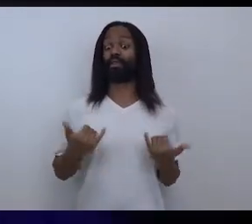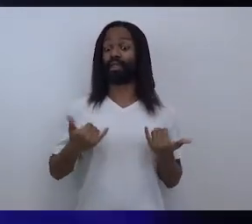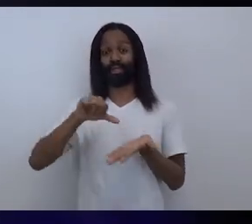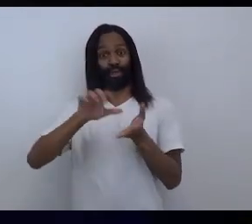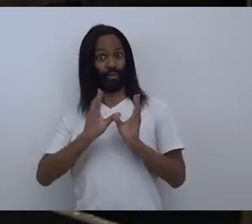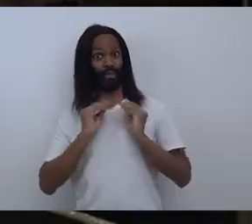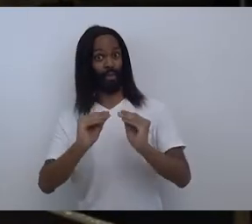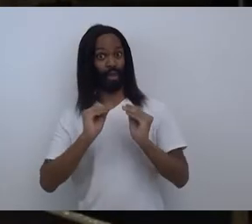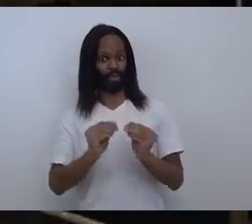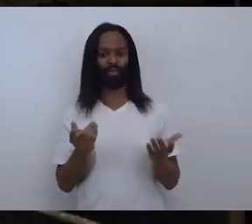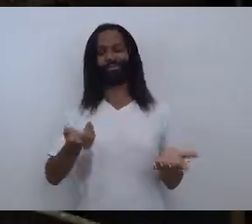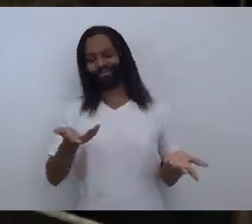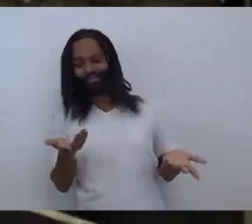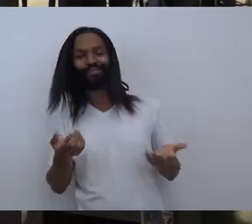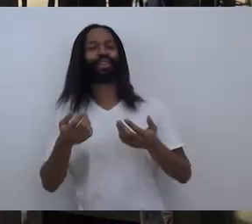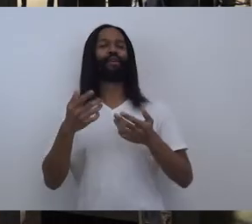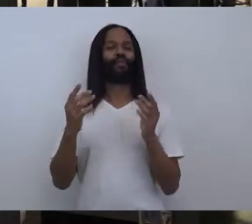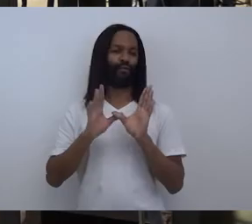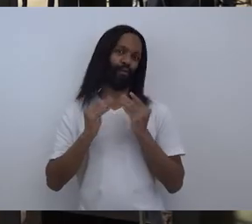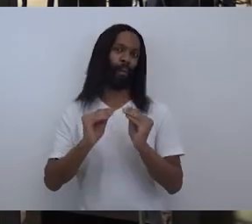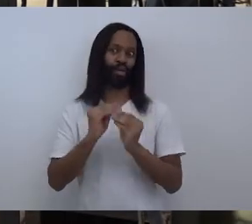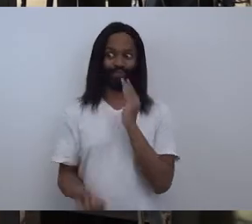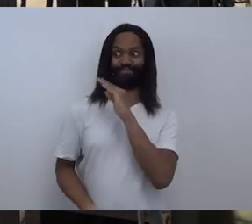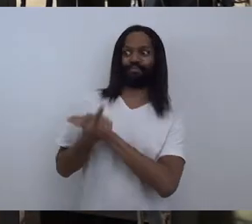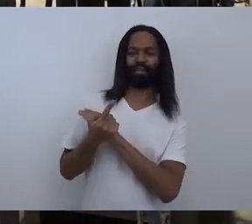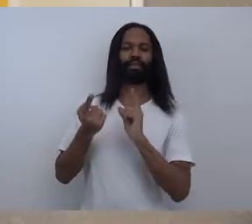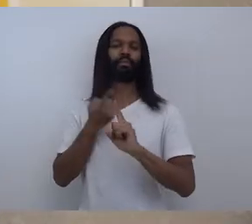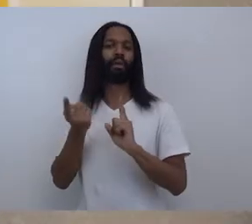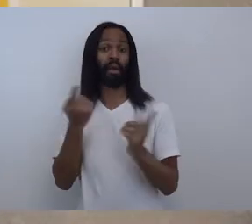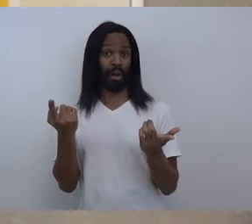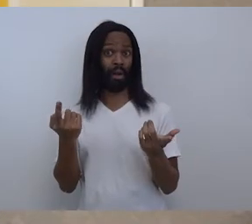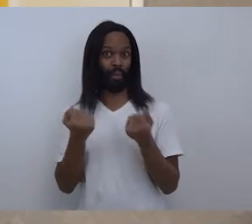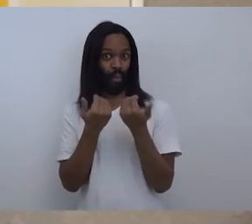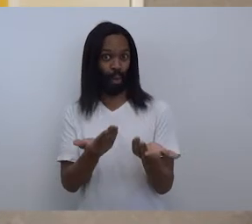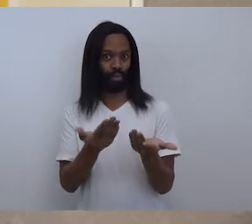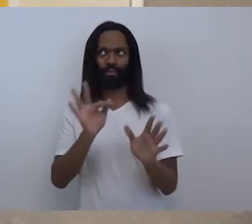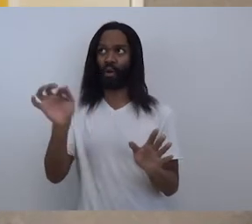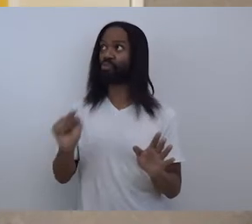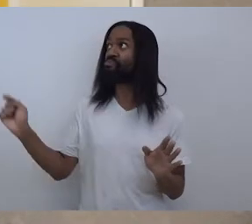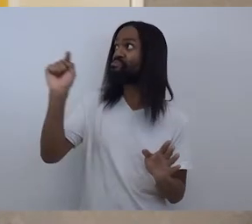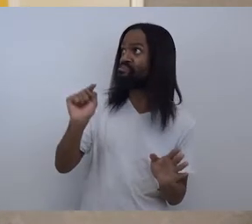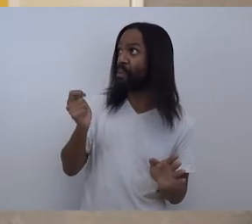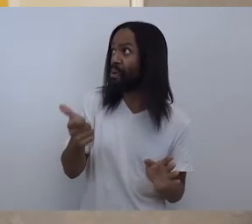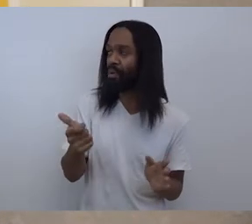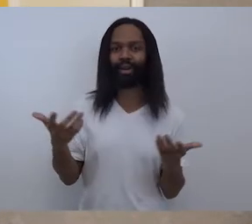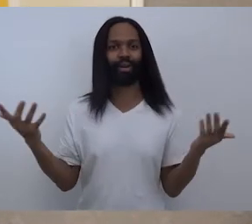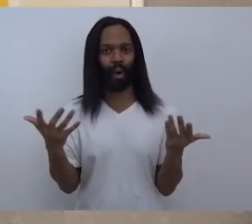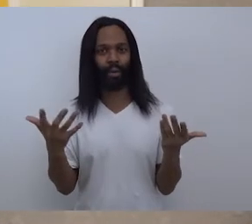de Verdun propose des formations, on va dire, un peu plus spécifiques, qui ne sont pas proposées dans beaucoup de centres en